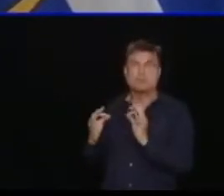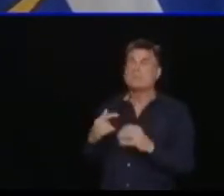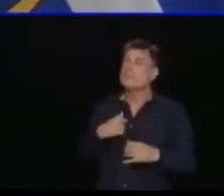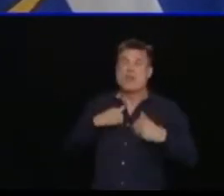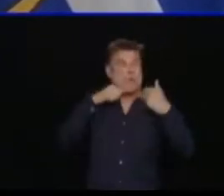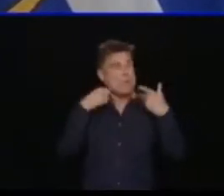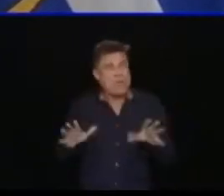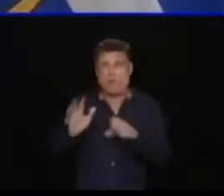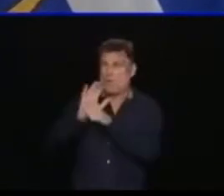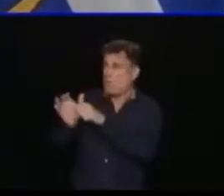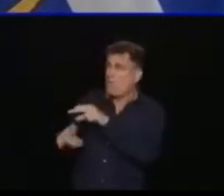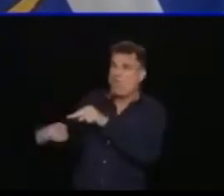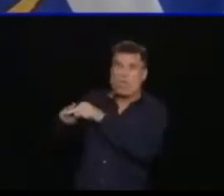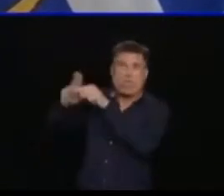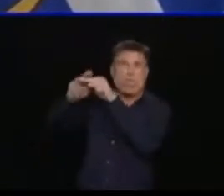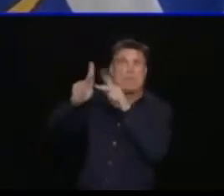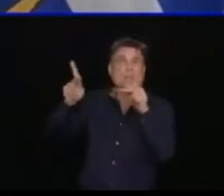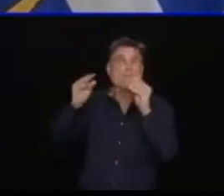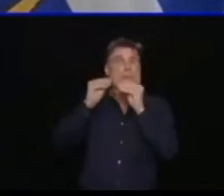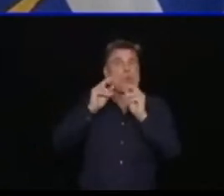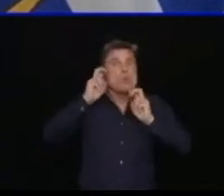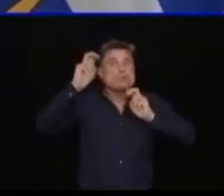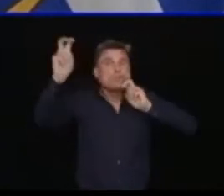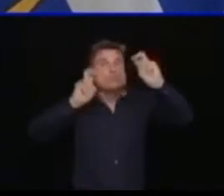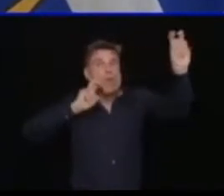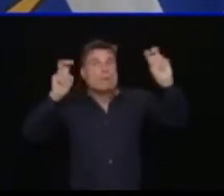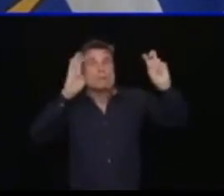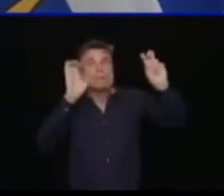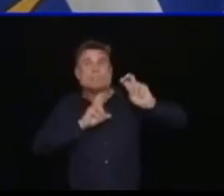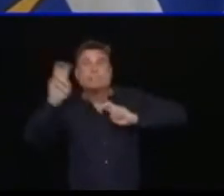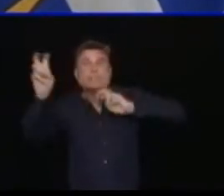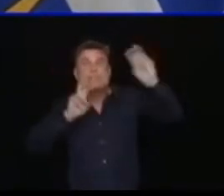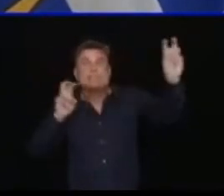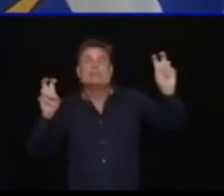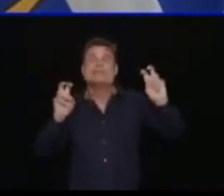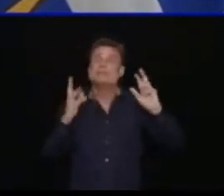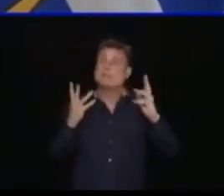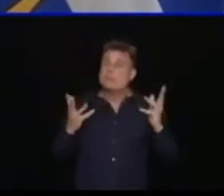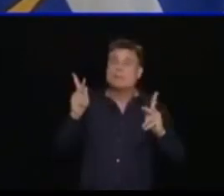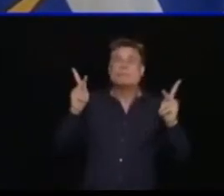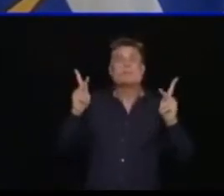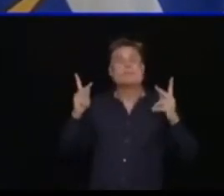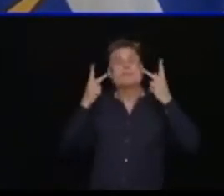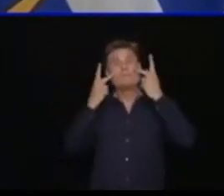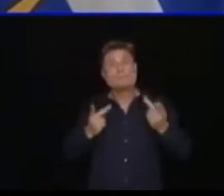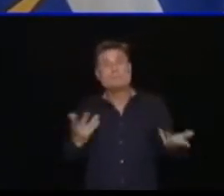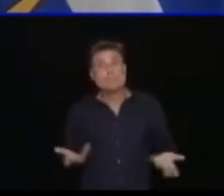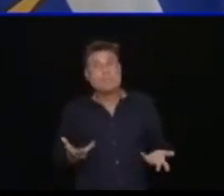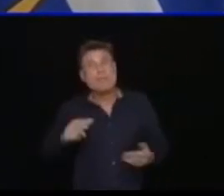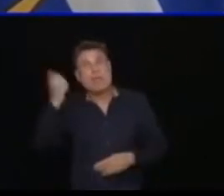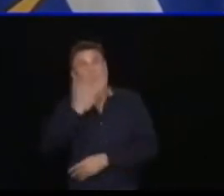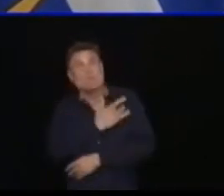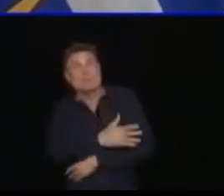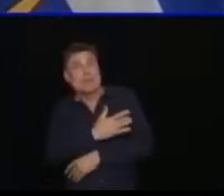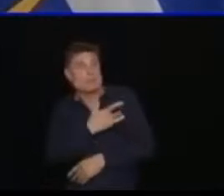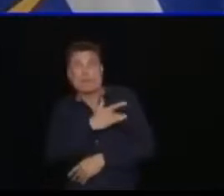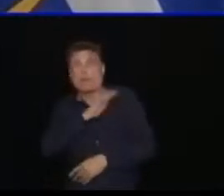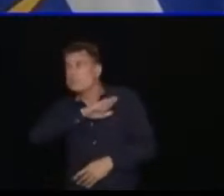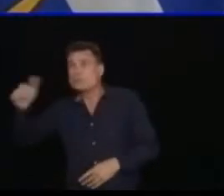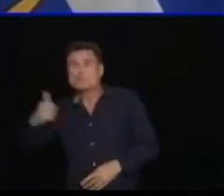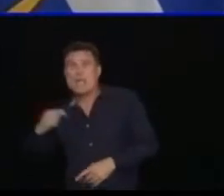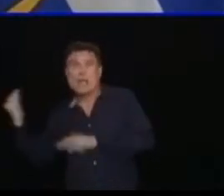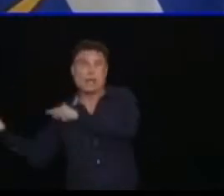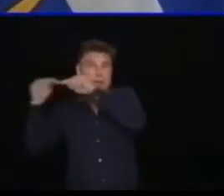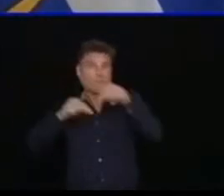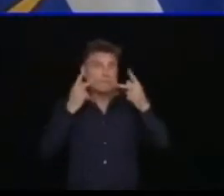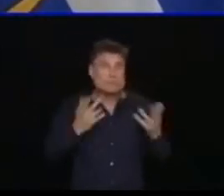了加拿大其他地方到我们省来。 To do the things that allow us to have our economy,